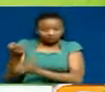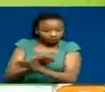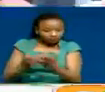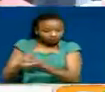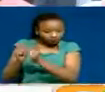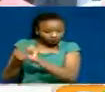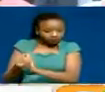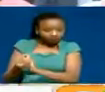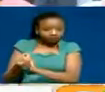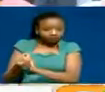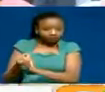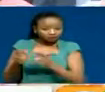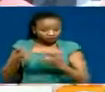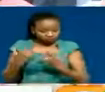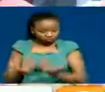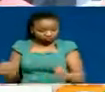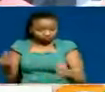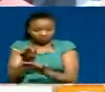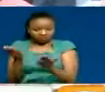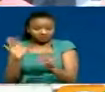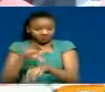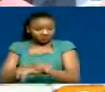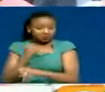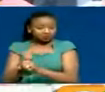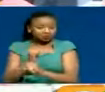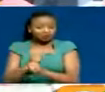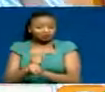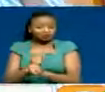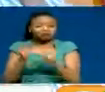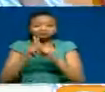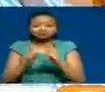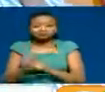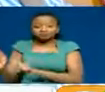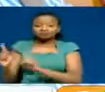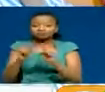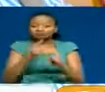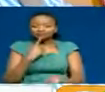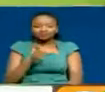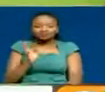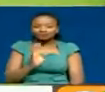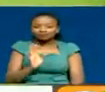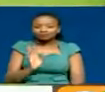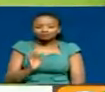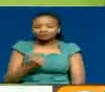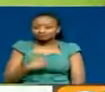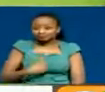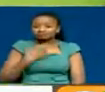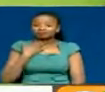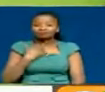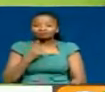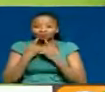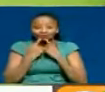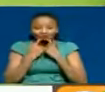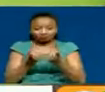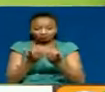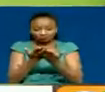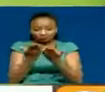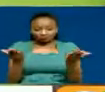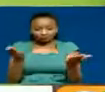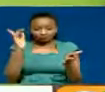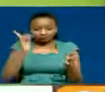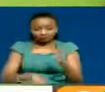Tubadilishe uchumi kwanza. In his Kitui tour, the DP dismissed attempts to amend the constitution. Mimi nataka niwaambie watu wa Kitui.